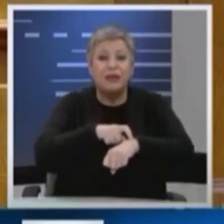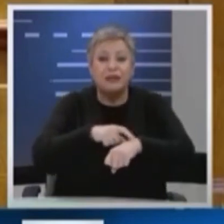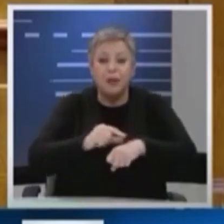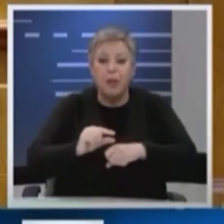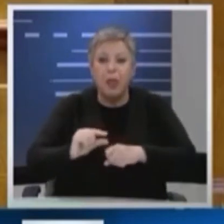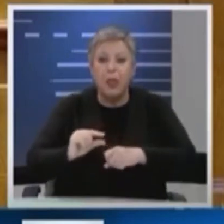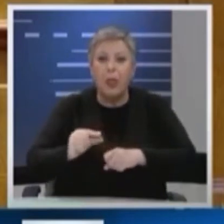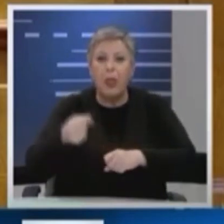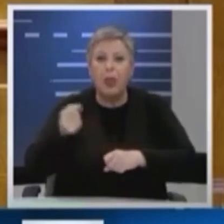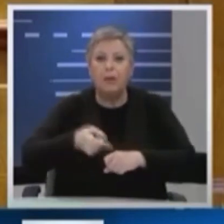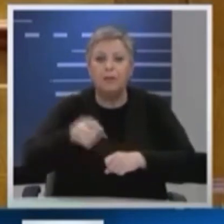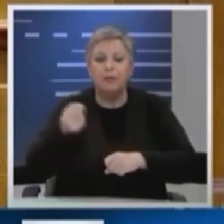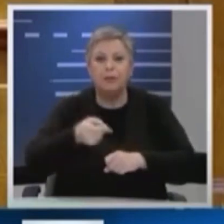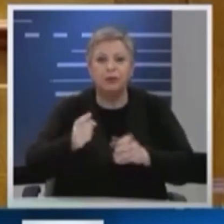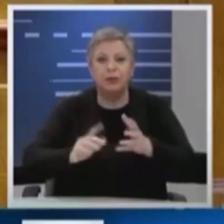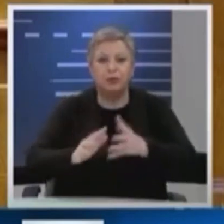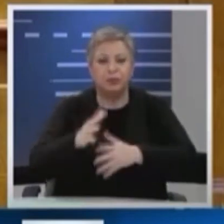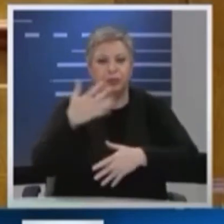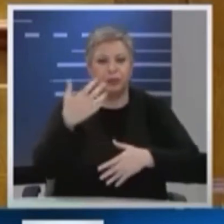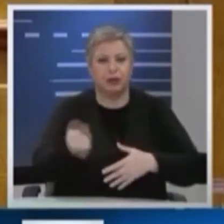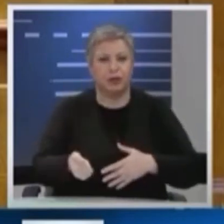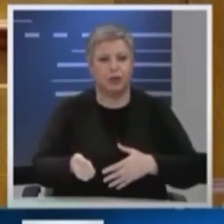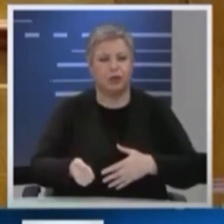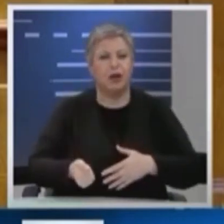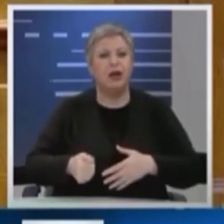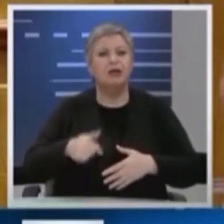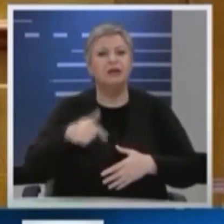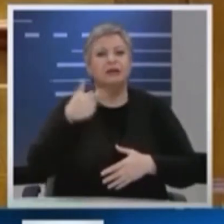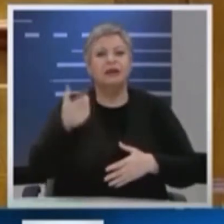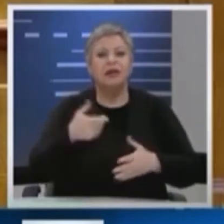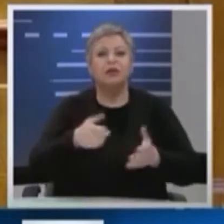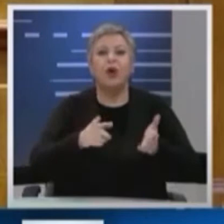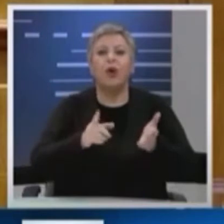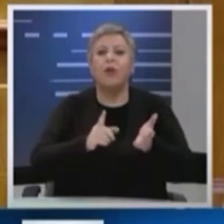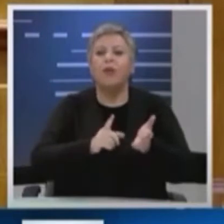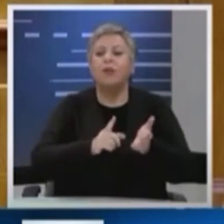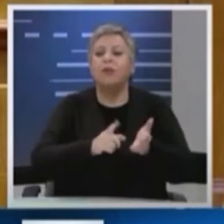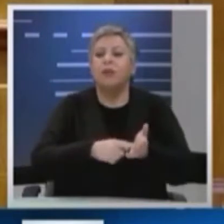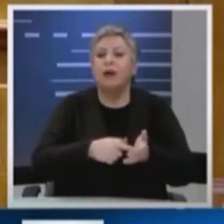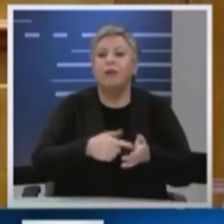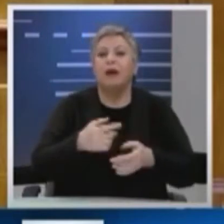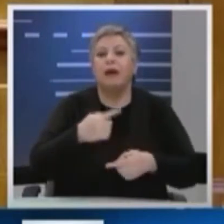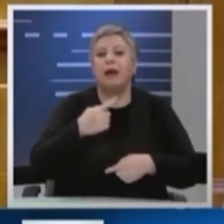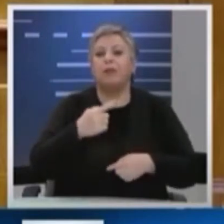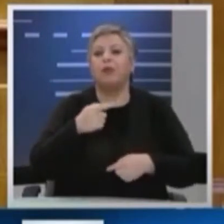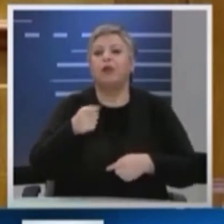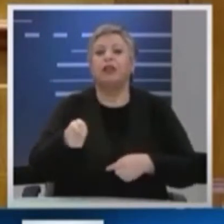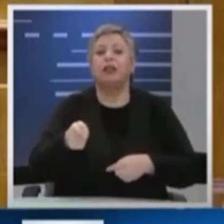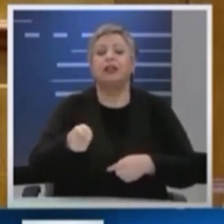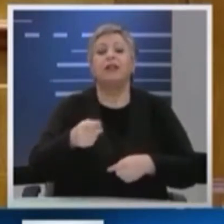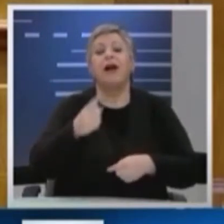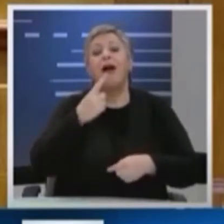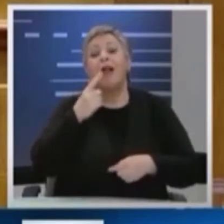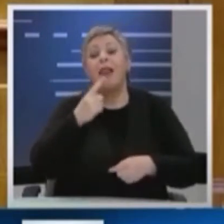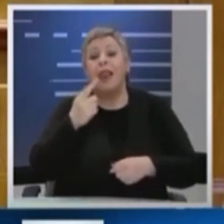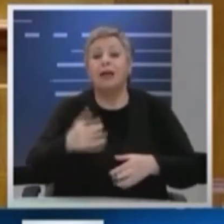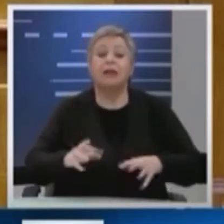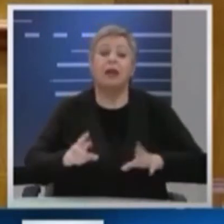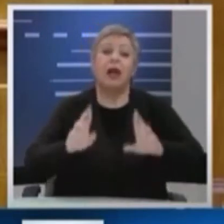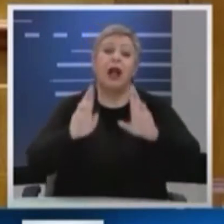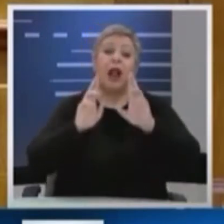αλλαγή που θα οδηγήσει σε επεκτατική αναπτυξιακή πολιτική. Είναι η ελπίδα σας, είναι το σχέδιό σας, είναι η άποψή